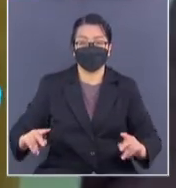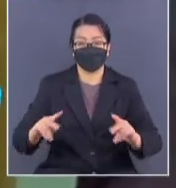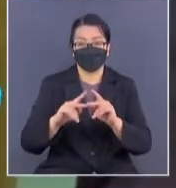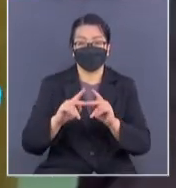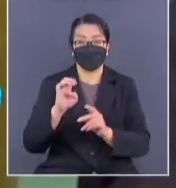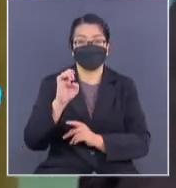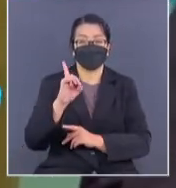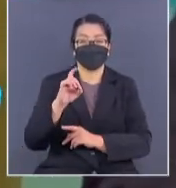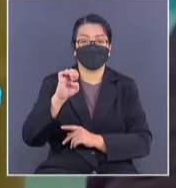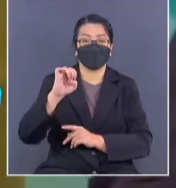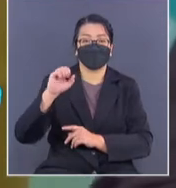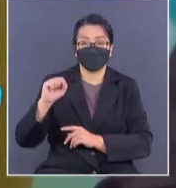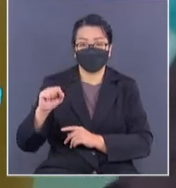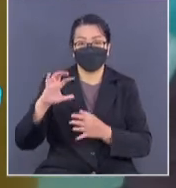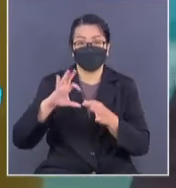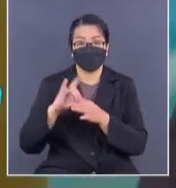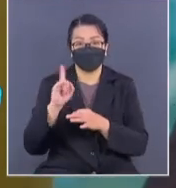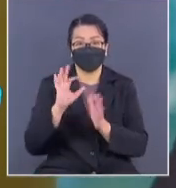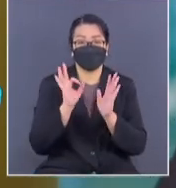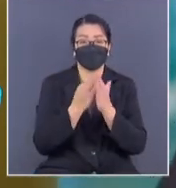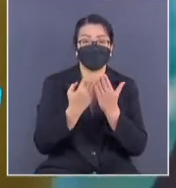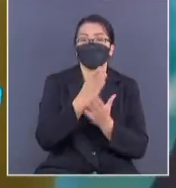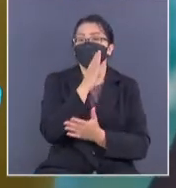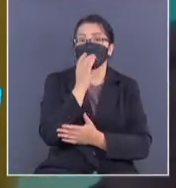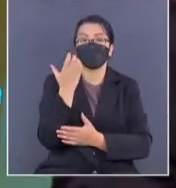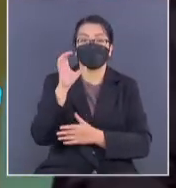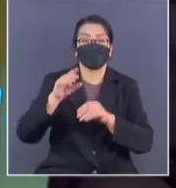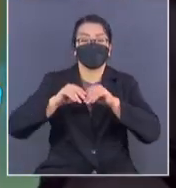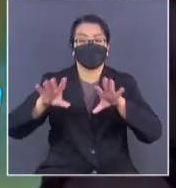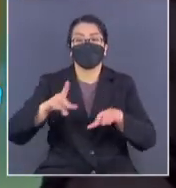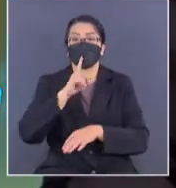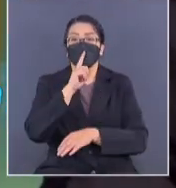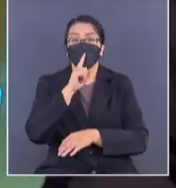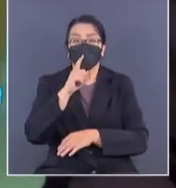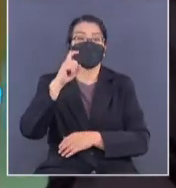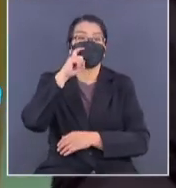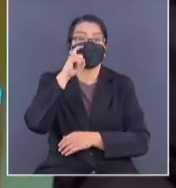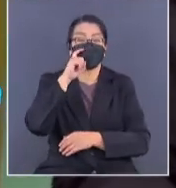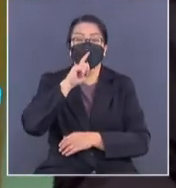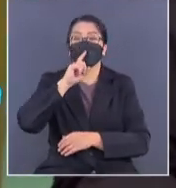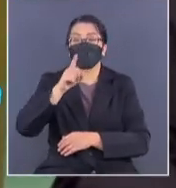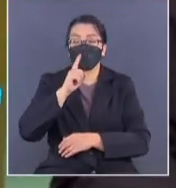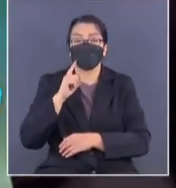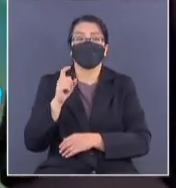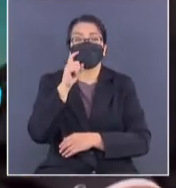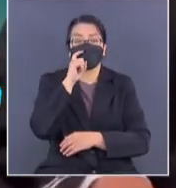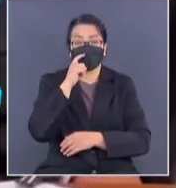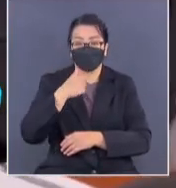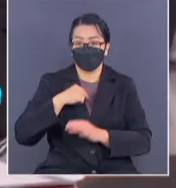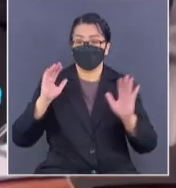DSเข้าร้องเรียนกรณีโดนความ Facebookเอาไปโพสต์โจมตีนายชัชชาติสิทธิพันธุ์ผู้ว่าราชการกรุงเทพมหานคร